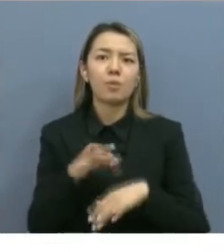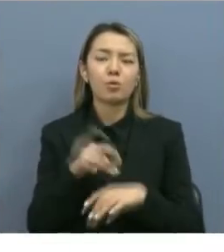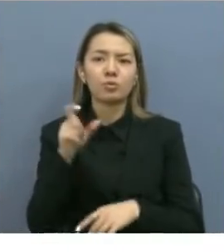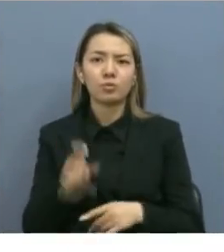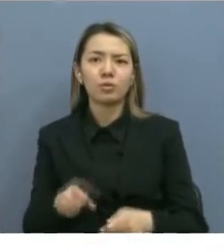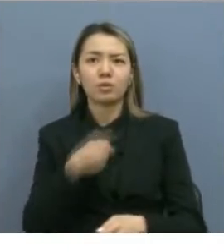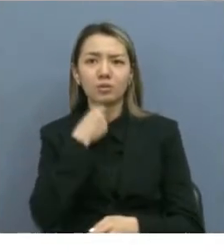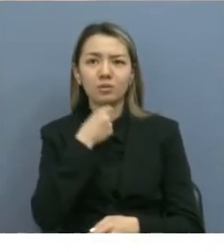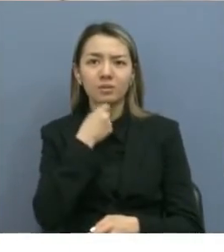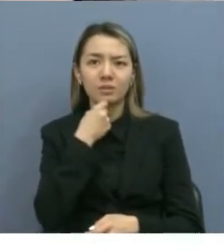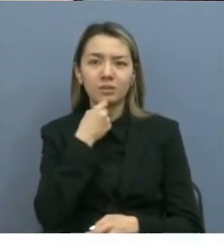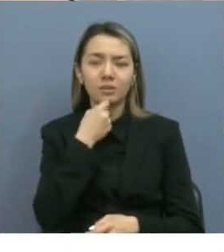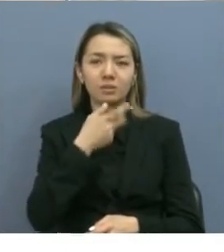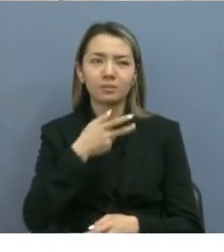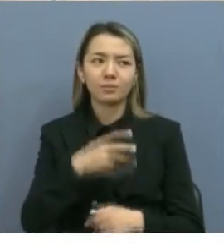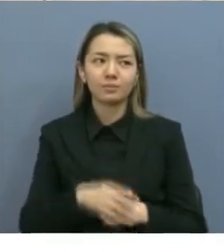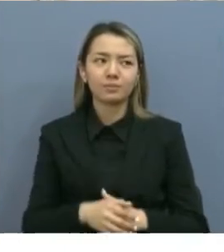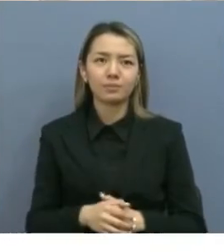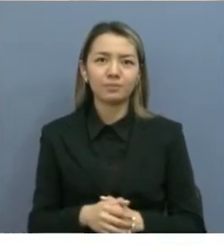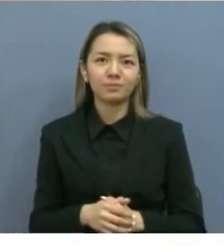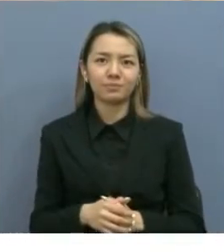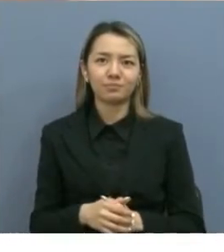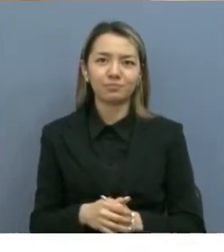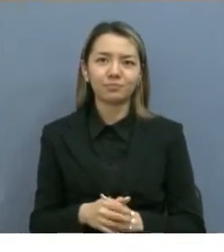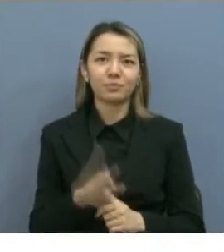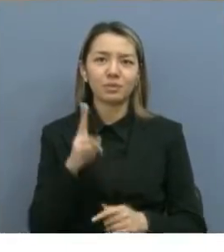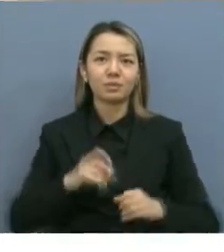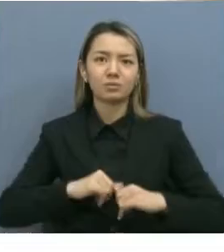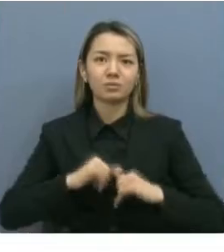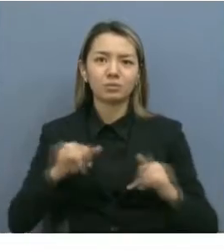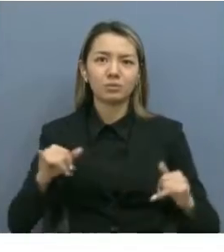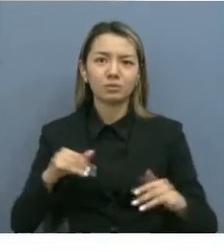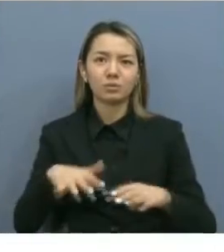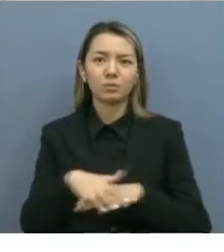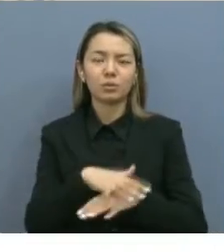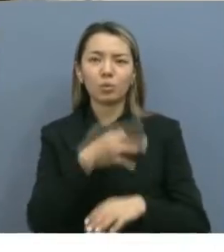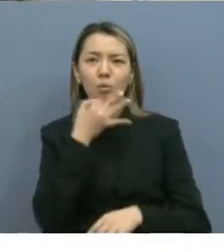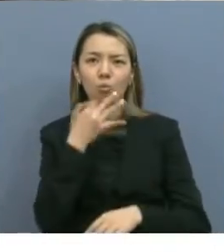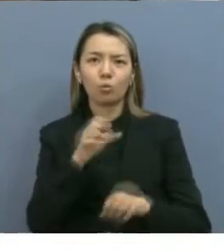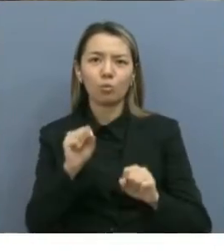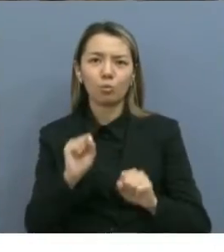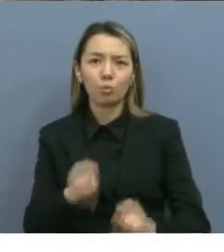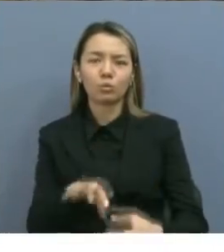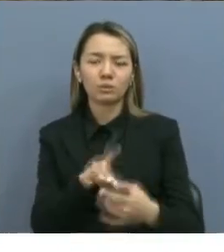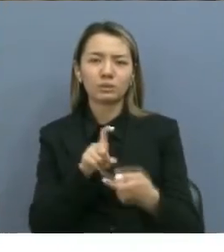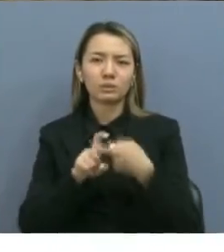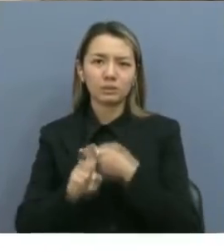немесе түшкіріп қалғанда вирус ауаға шашырап кез келген заттың бетіне қонуы